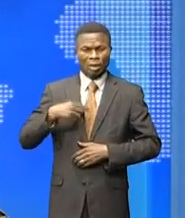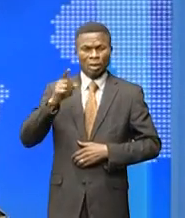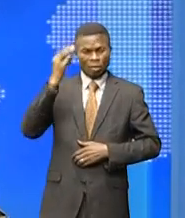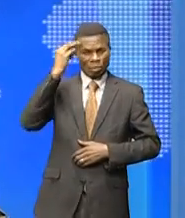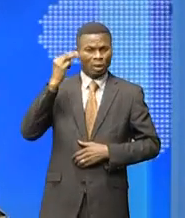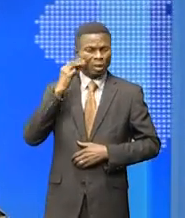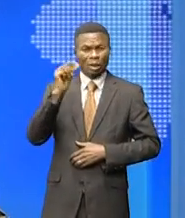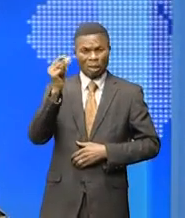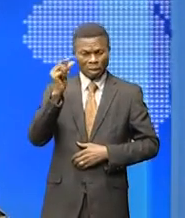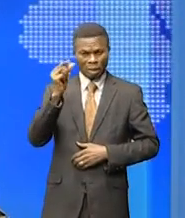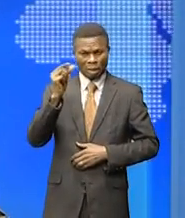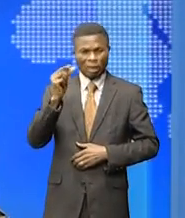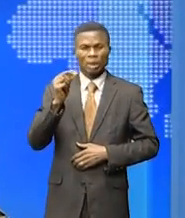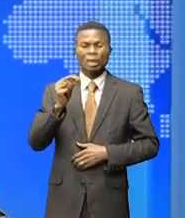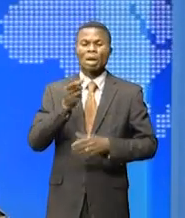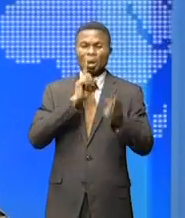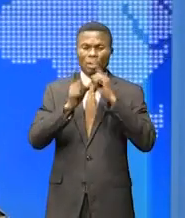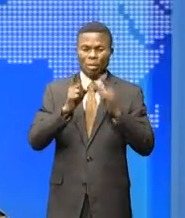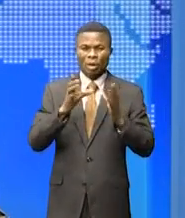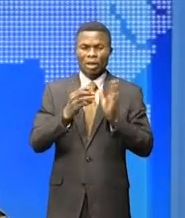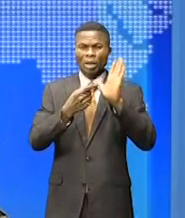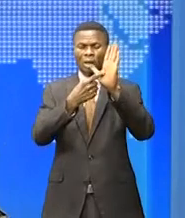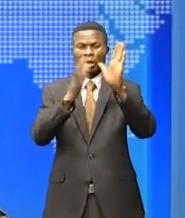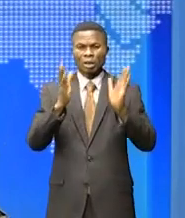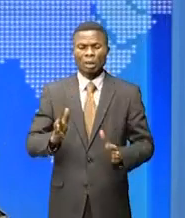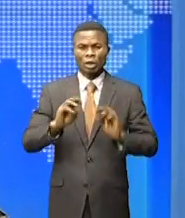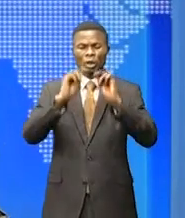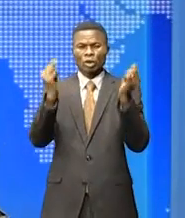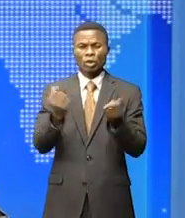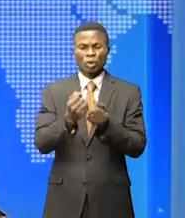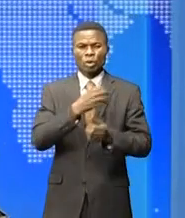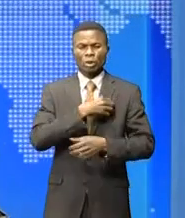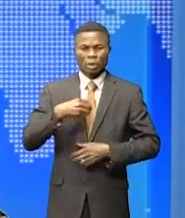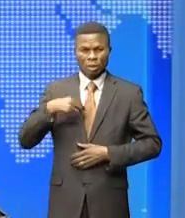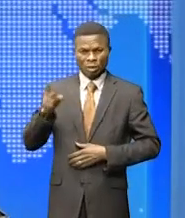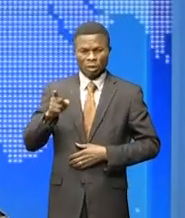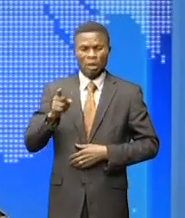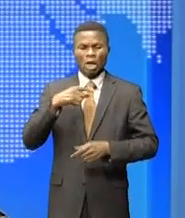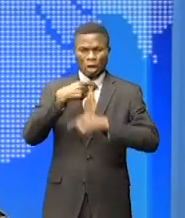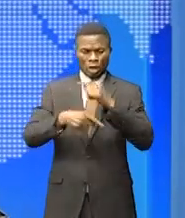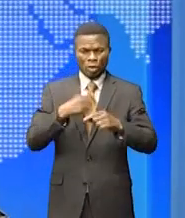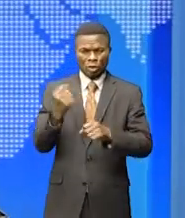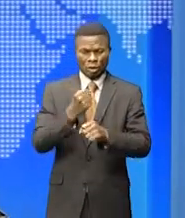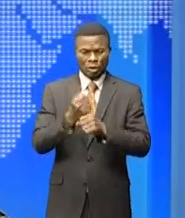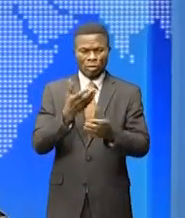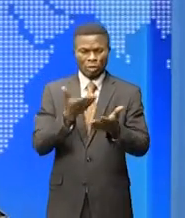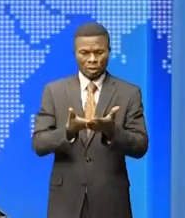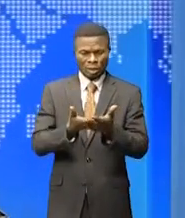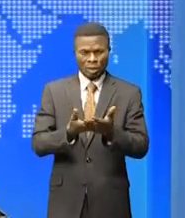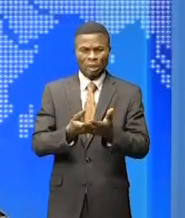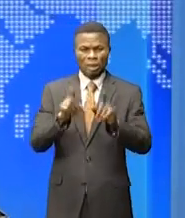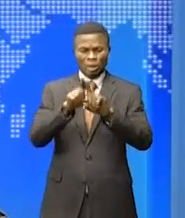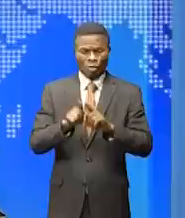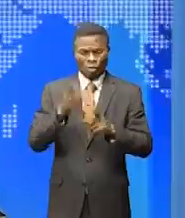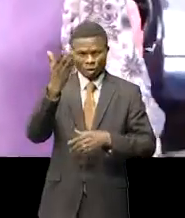de Mines, avait pris langue avec le représentant de la société Sokimo sur la relance de cette société